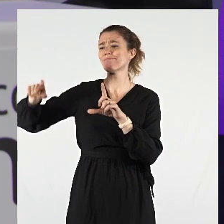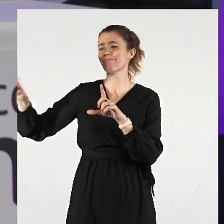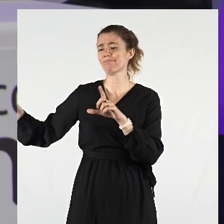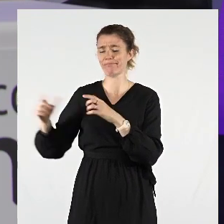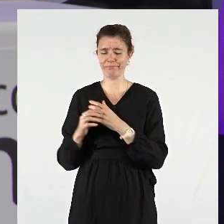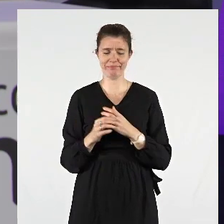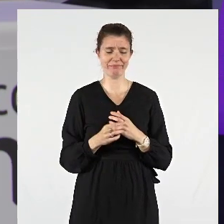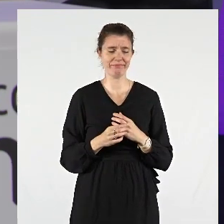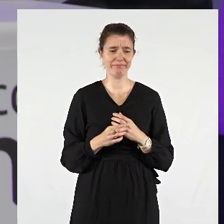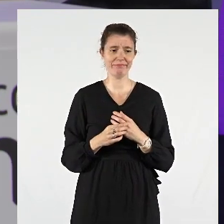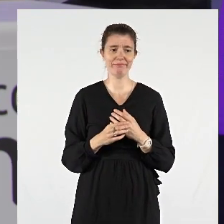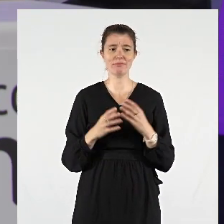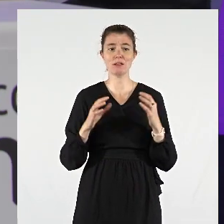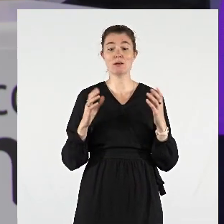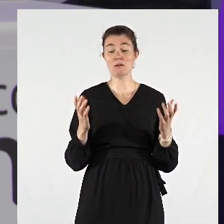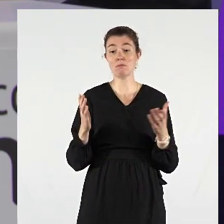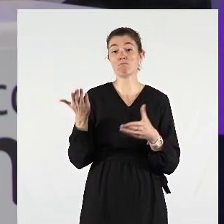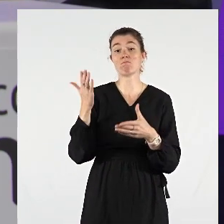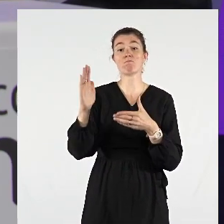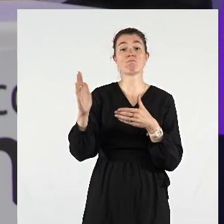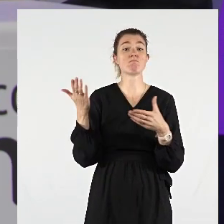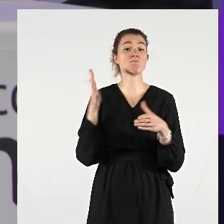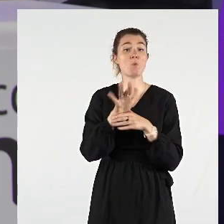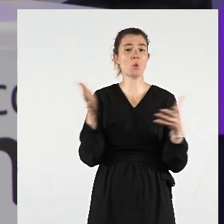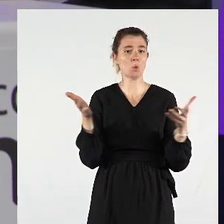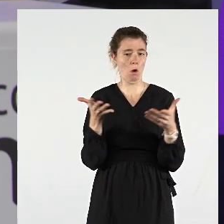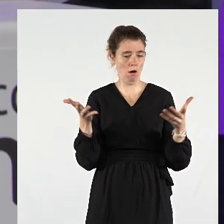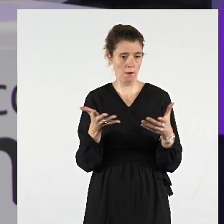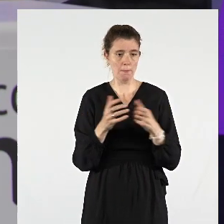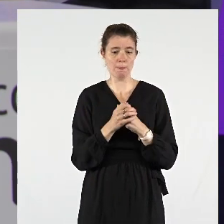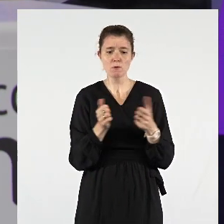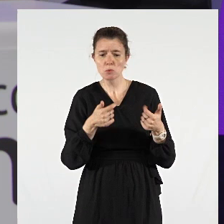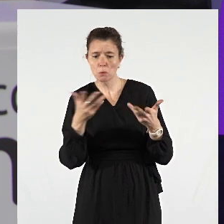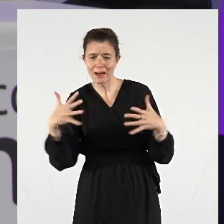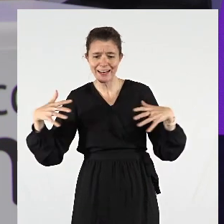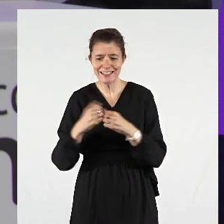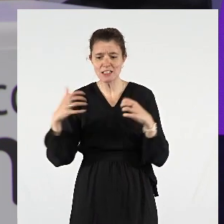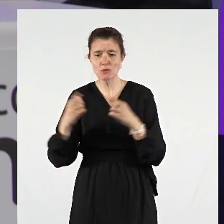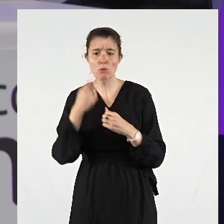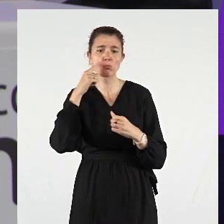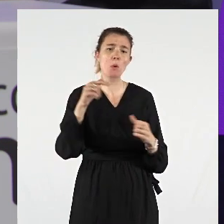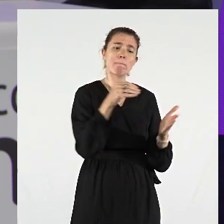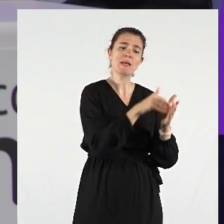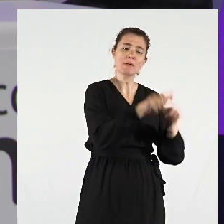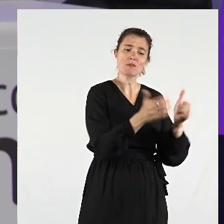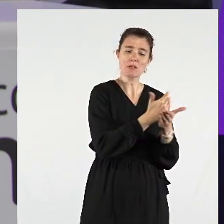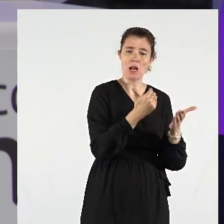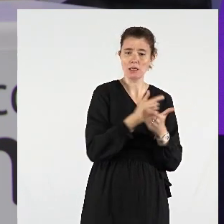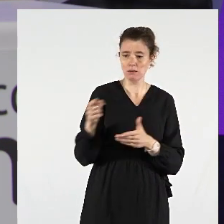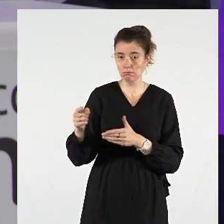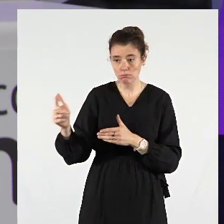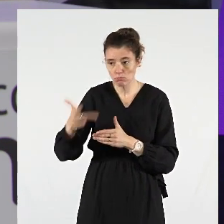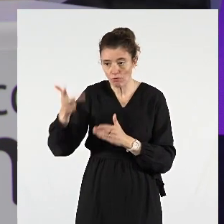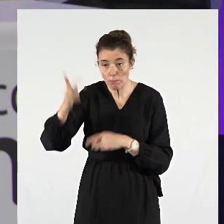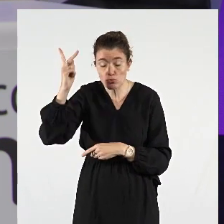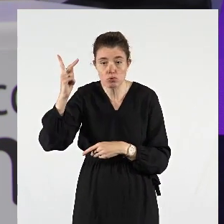l'heure, qui montre bien que l'indice de fréquence, donc qui correspond au nombre d'accidents pour 1000 salariés, est 3 fois plus élevé, voire 3 fois